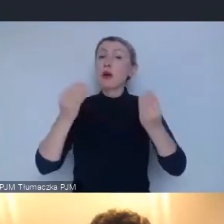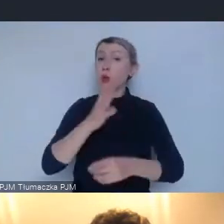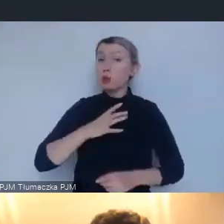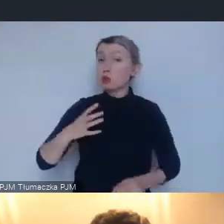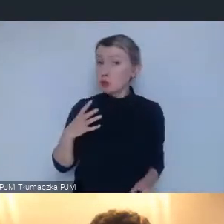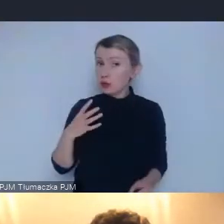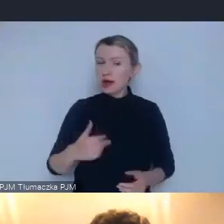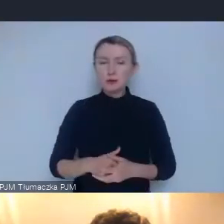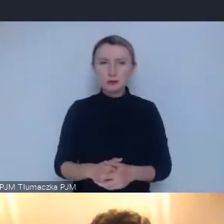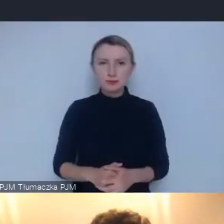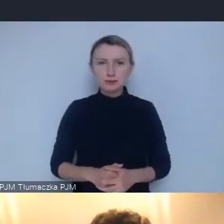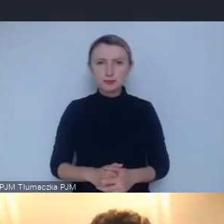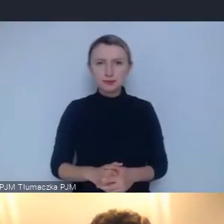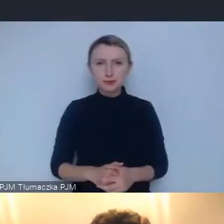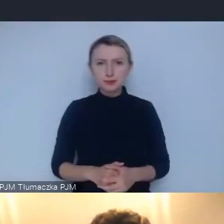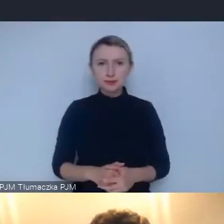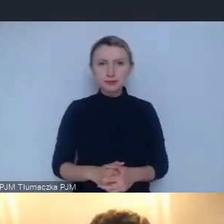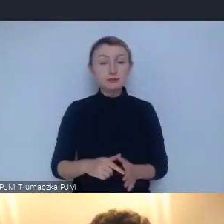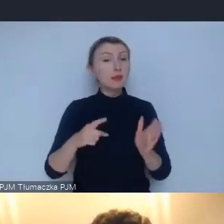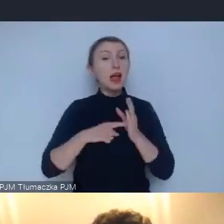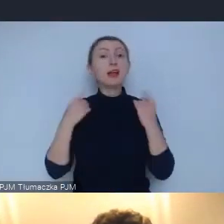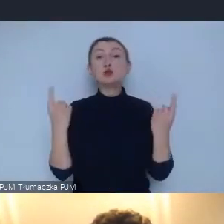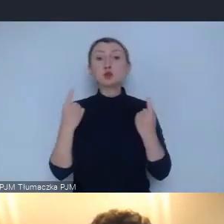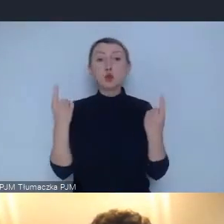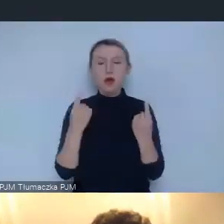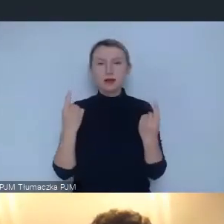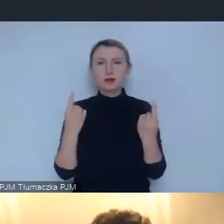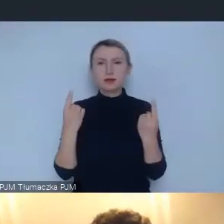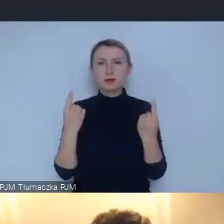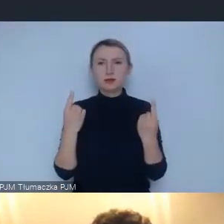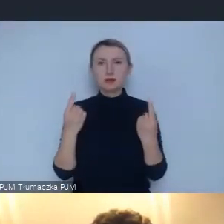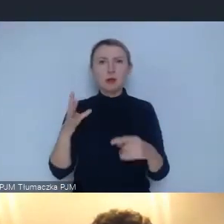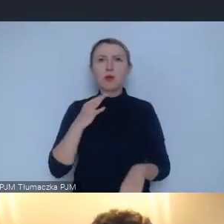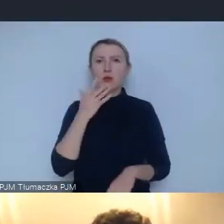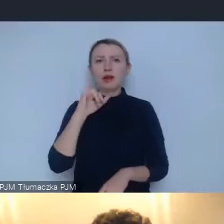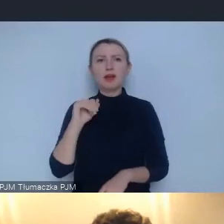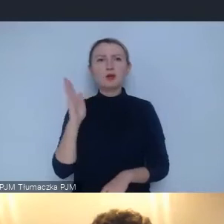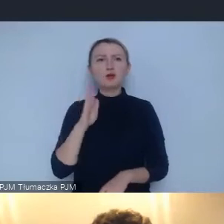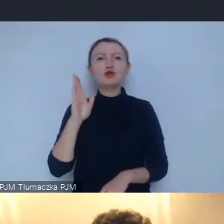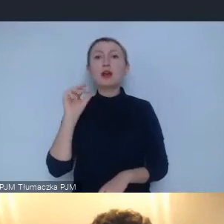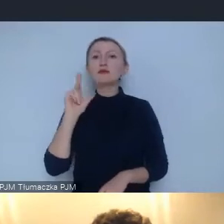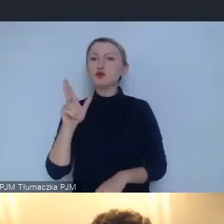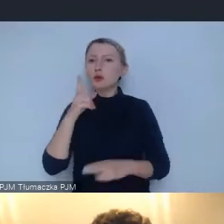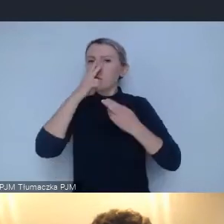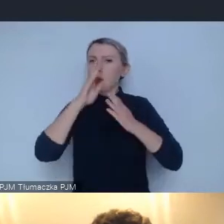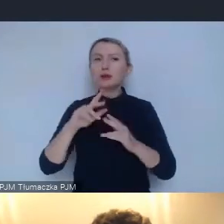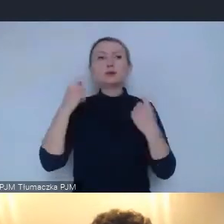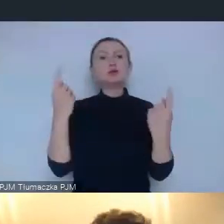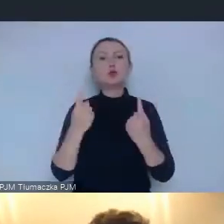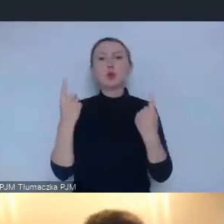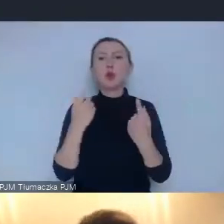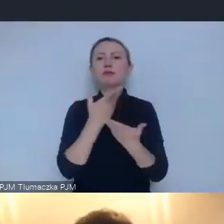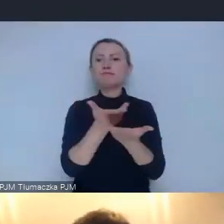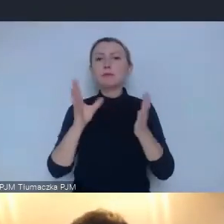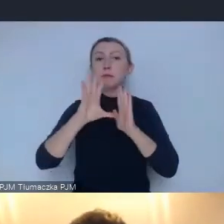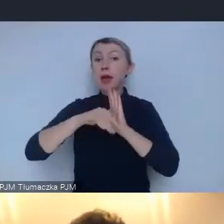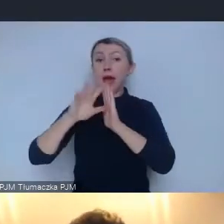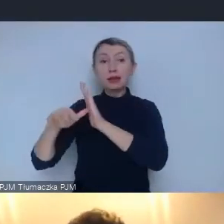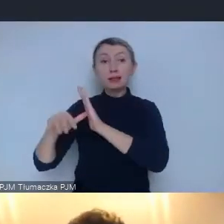gospodarczego. A te zjawiska, o których mówił Janusz Szewczuk, pokazują sytuację w państwa